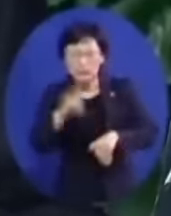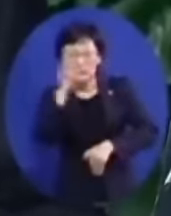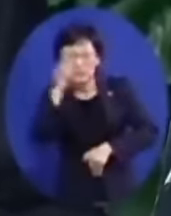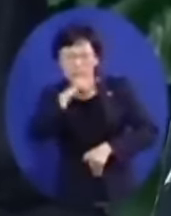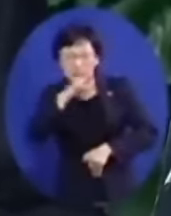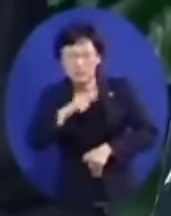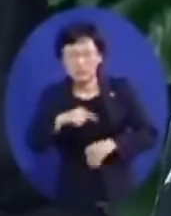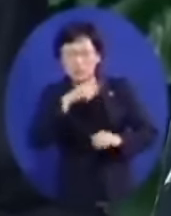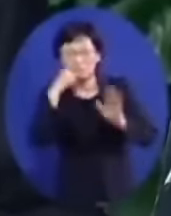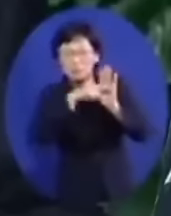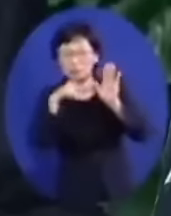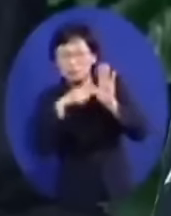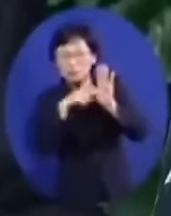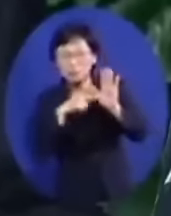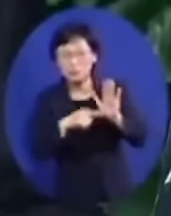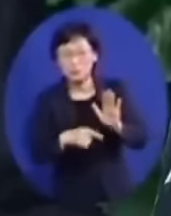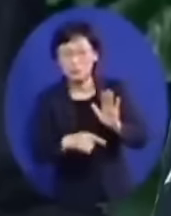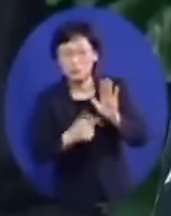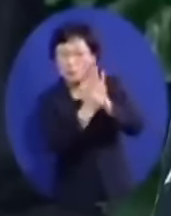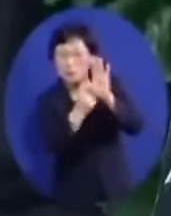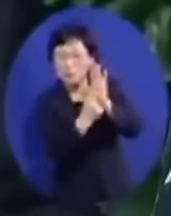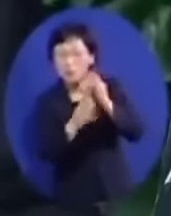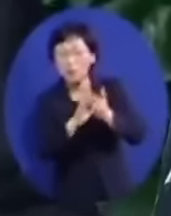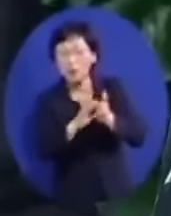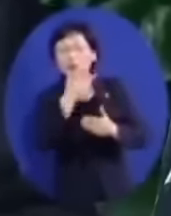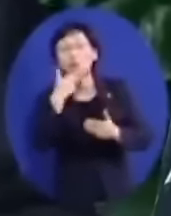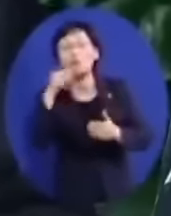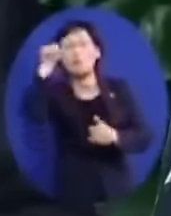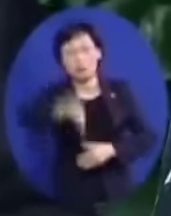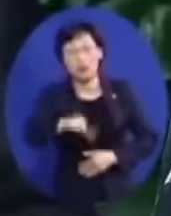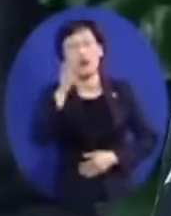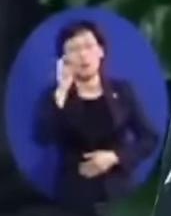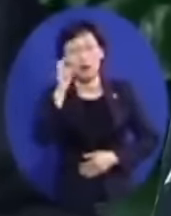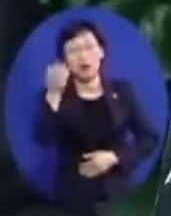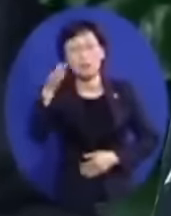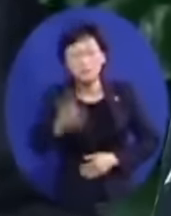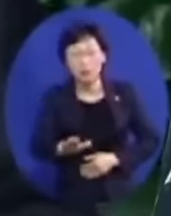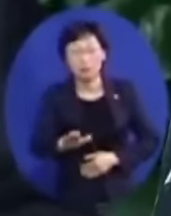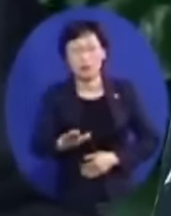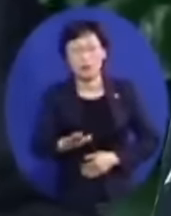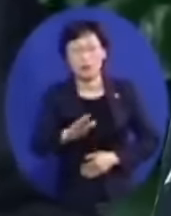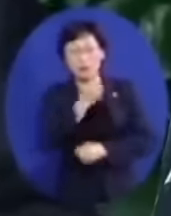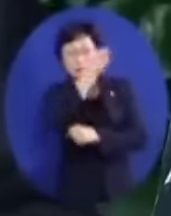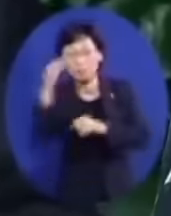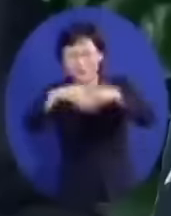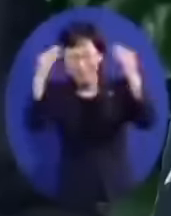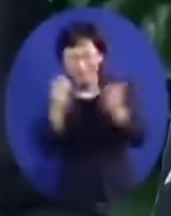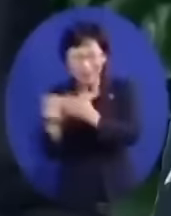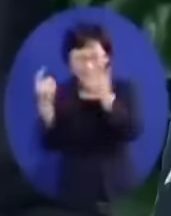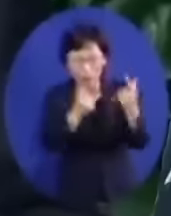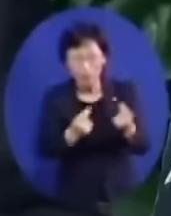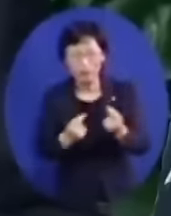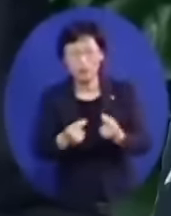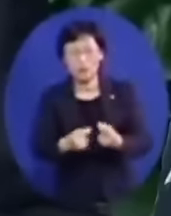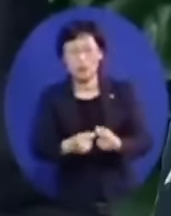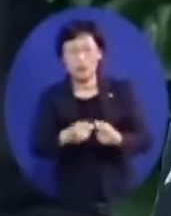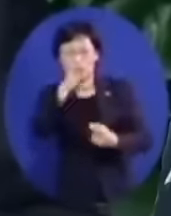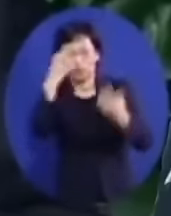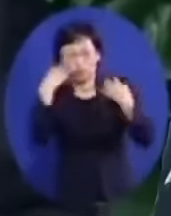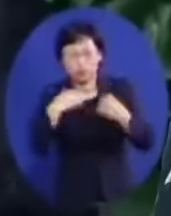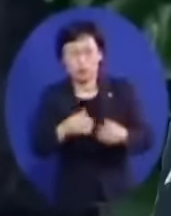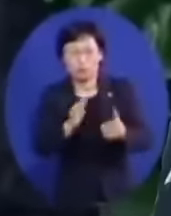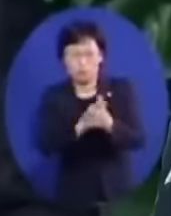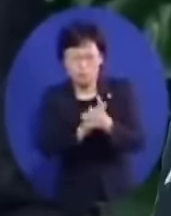영국은 전쟁에 섰을 것입니다. 일제히 신문들이 일어나서 정부를 칭찬하고 국민들에게 용기를 주고 전쟁은 우리가